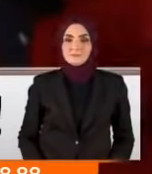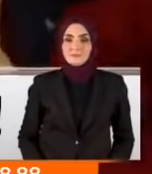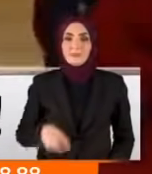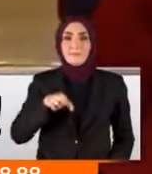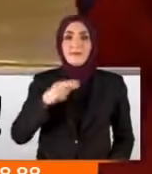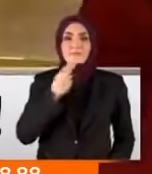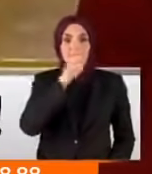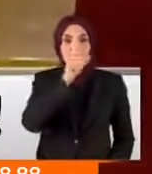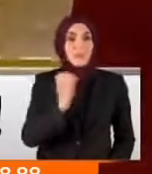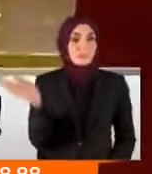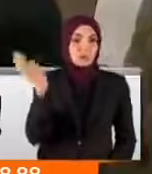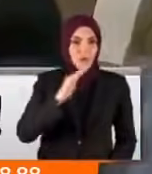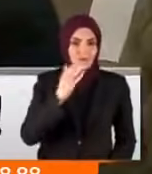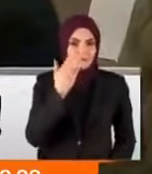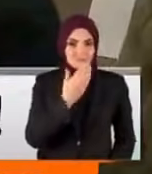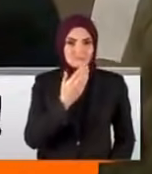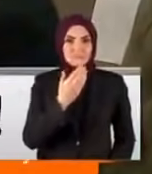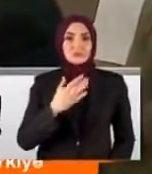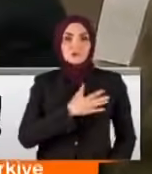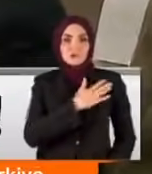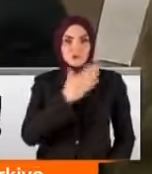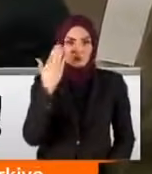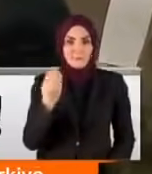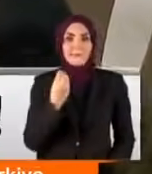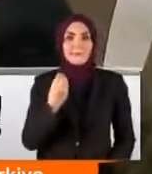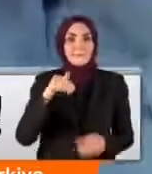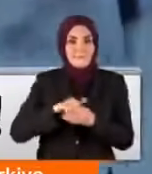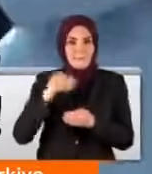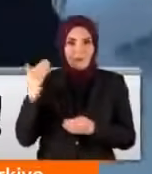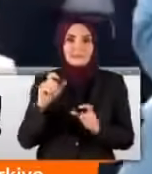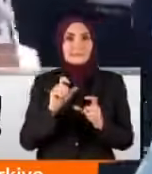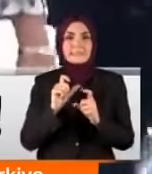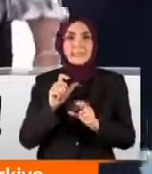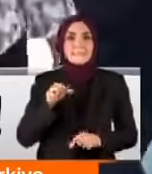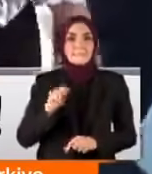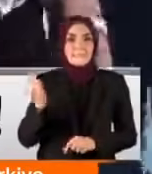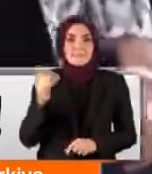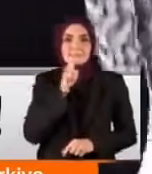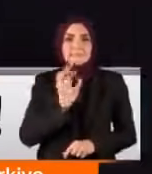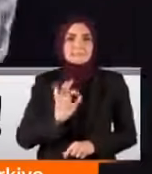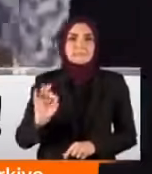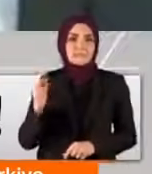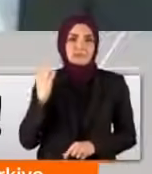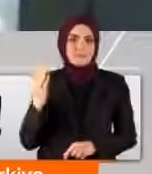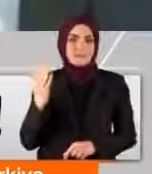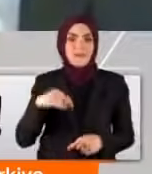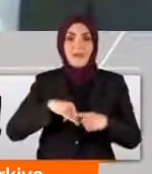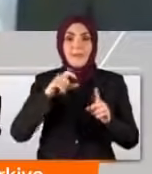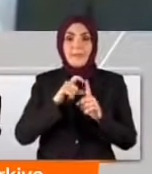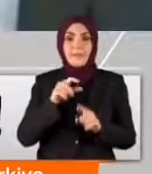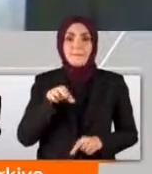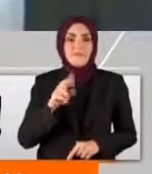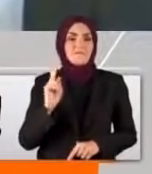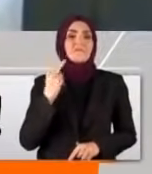Pervin Buldan'ın çağrısına CHP'de, İYİ Parti'de, Saadet'te hala sessiz. Ama HDP vazgeçmemekte kararlı. Biz kimsenin